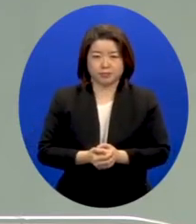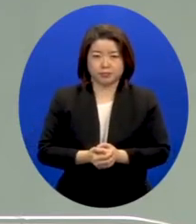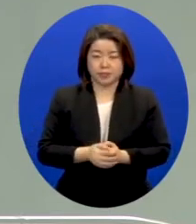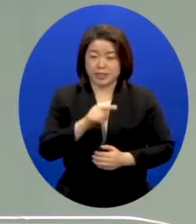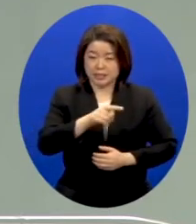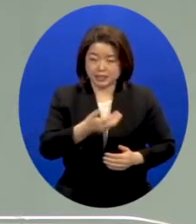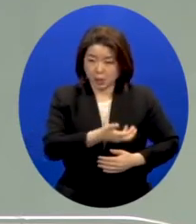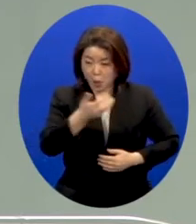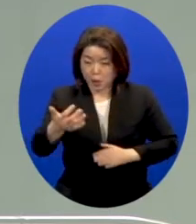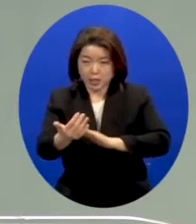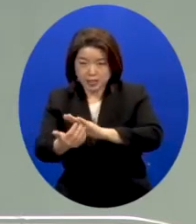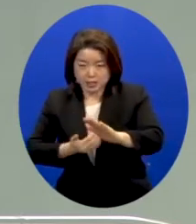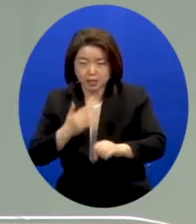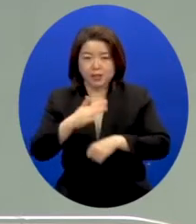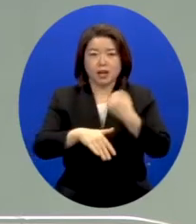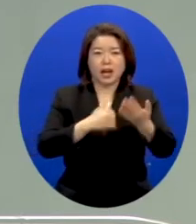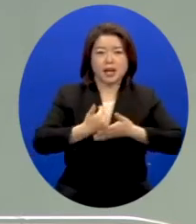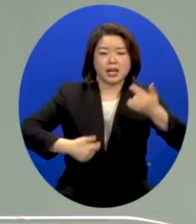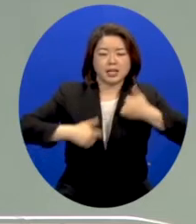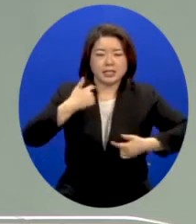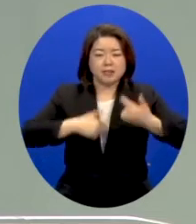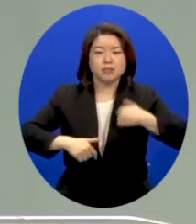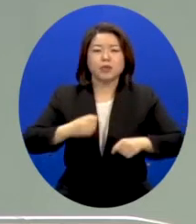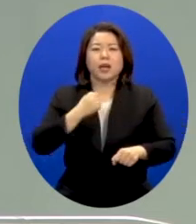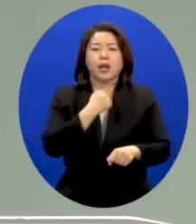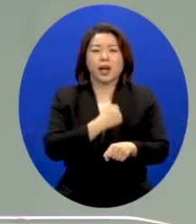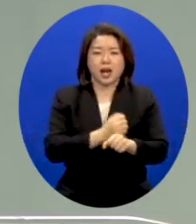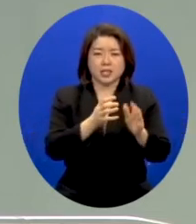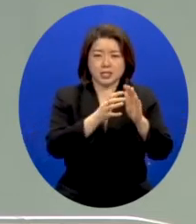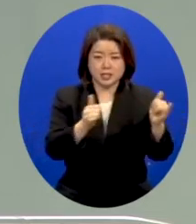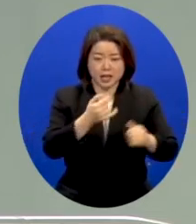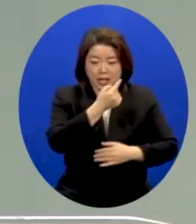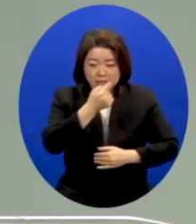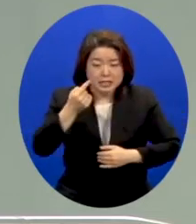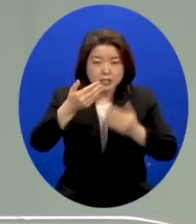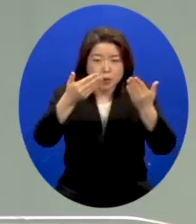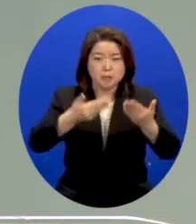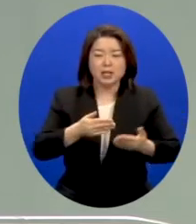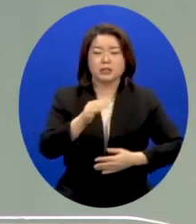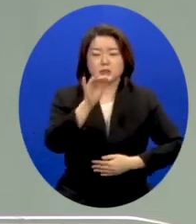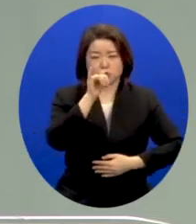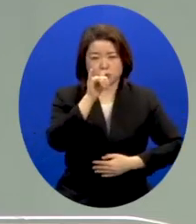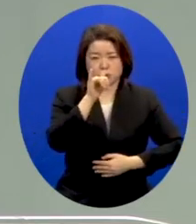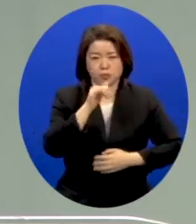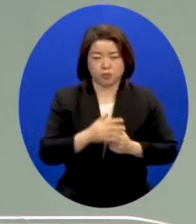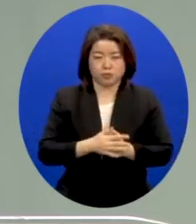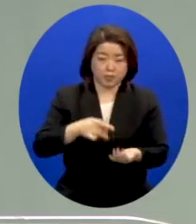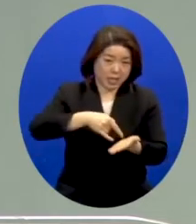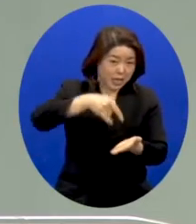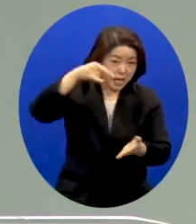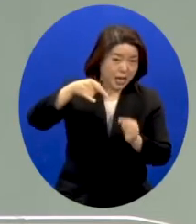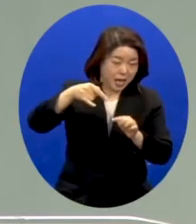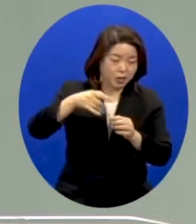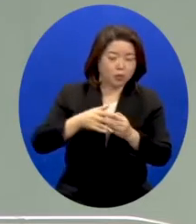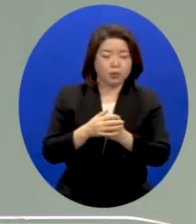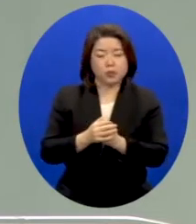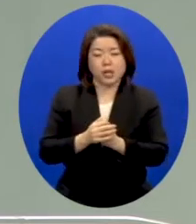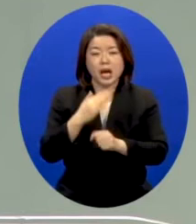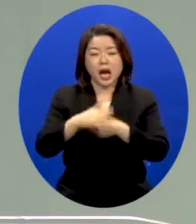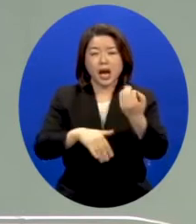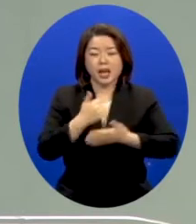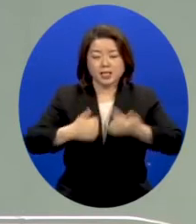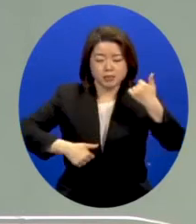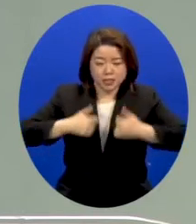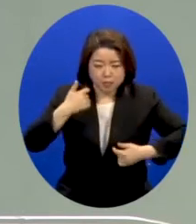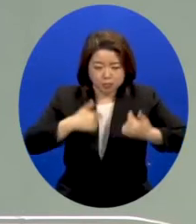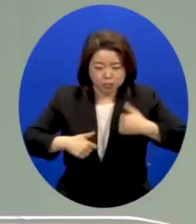그는 옮겨지기 전에 하나님을 기쁘시게 하는 자라 하는 증거를 받았느니라 에녹은 하나님을 기쁘시게 하는 자라 하는 증거를